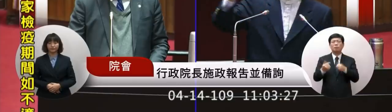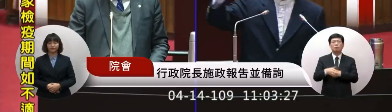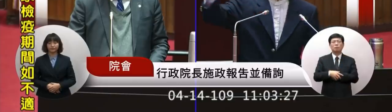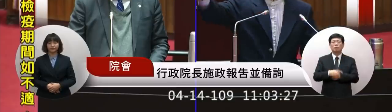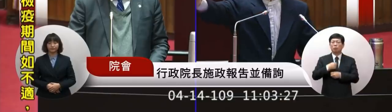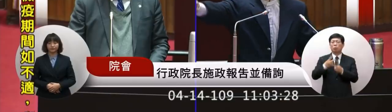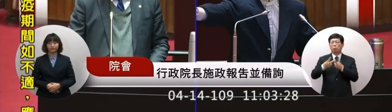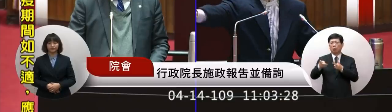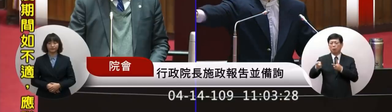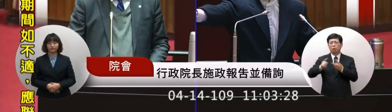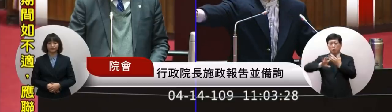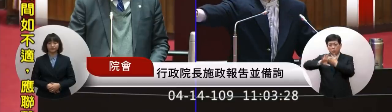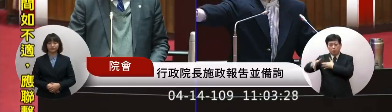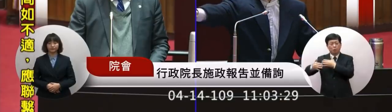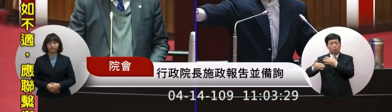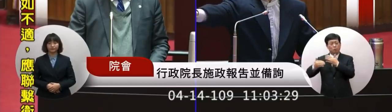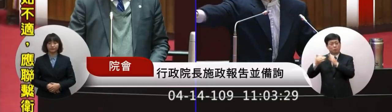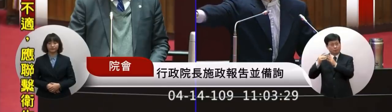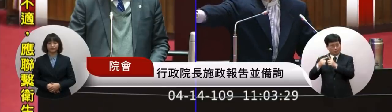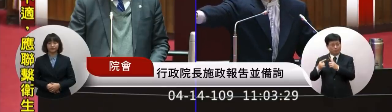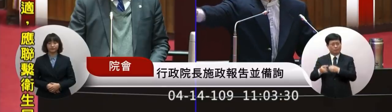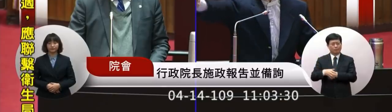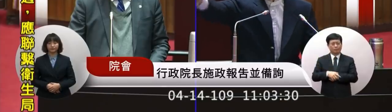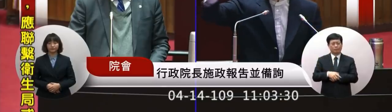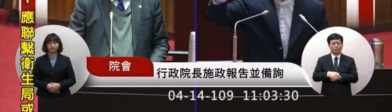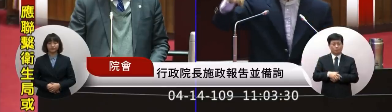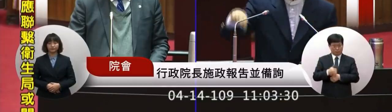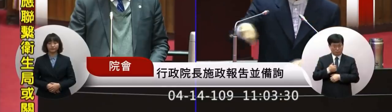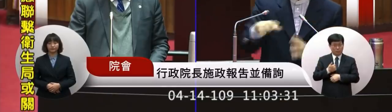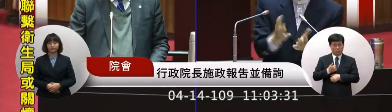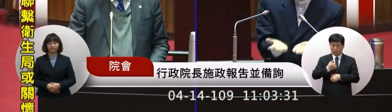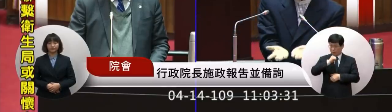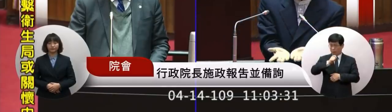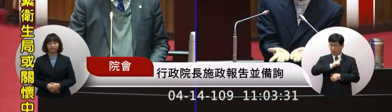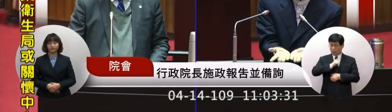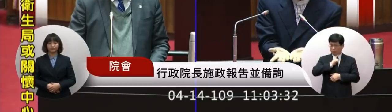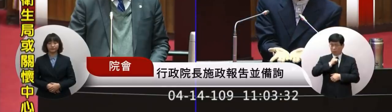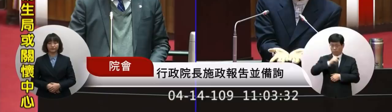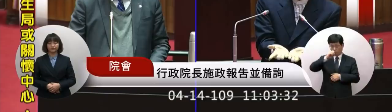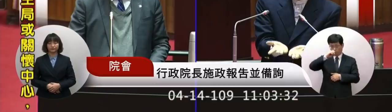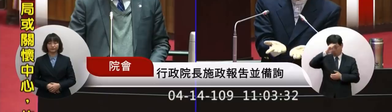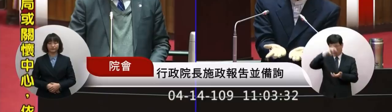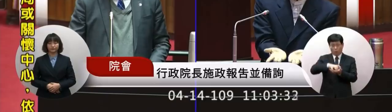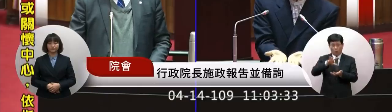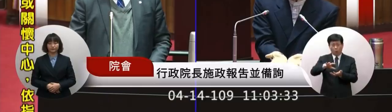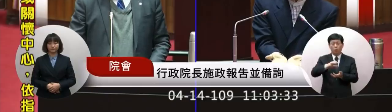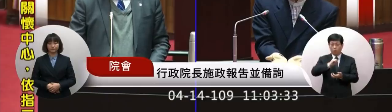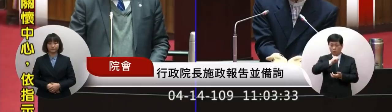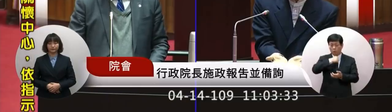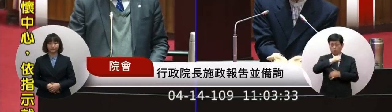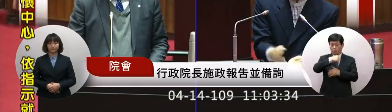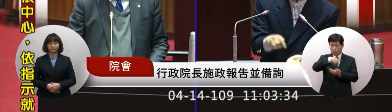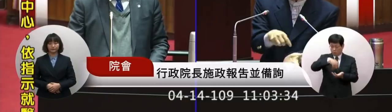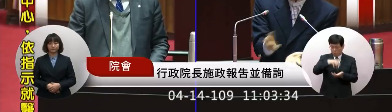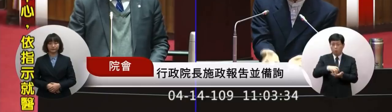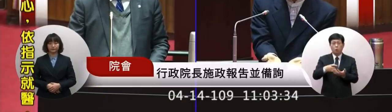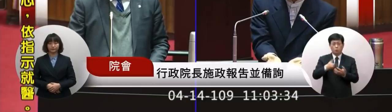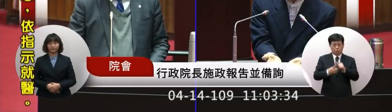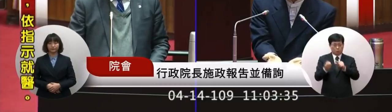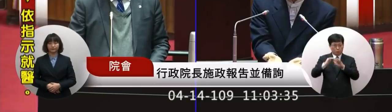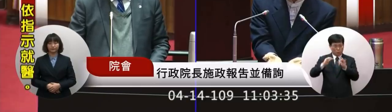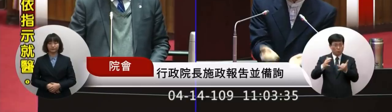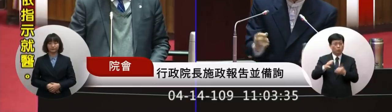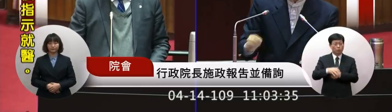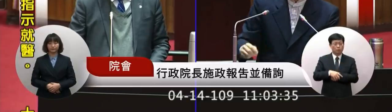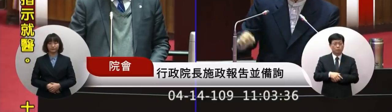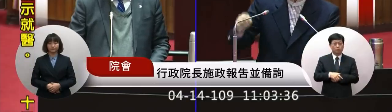能寄给我海外的家人，真的还是台湾的护照啊、哦，台湾的身份证，中华民国身份